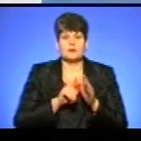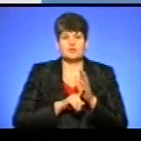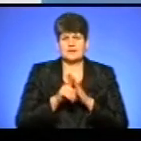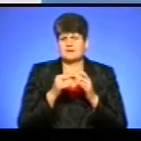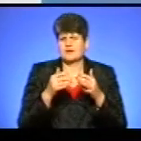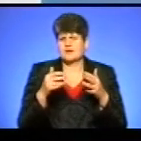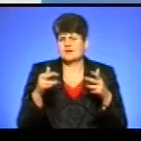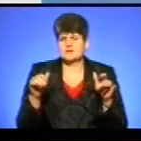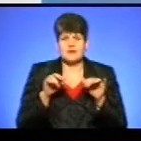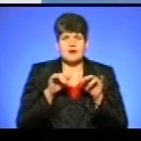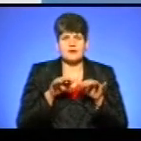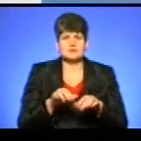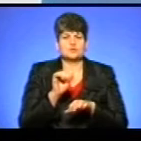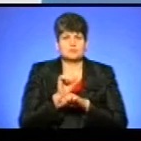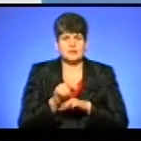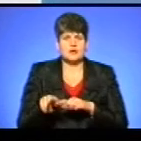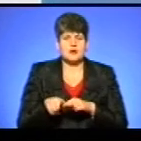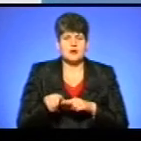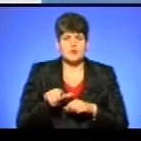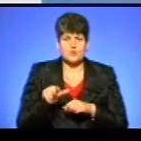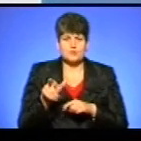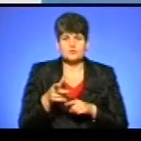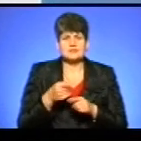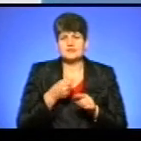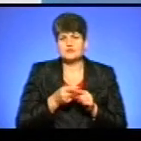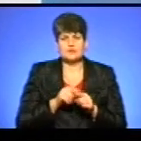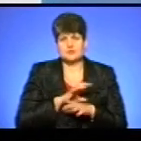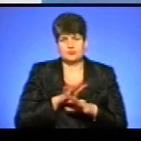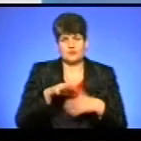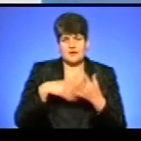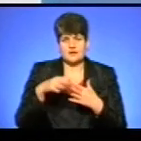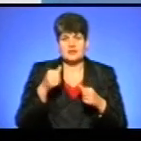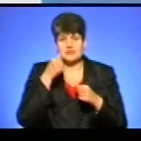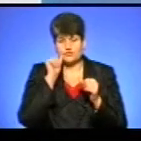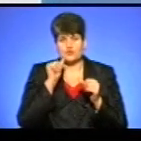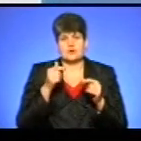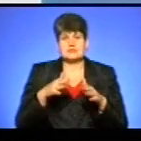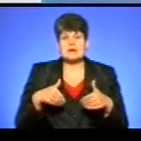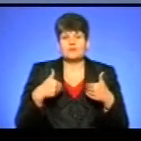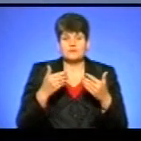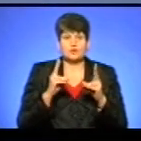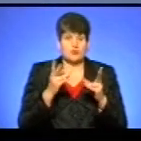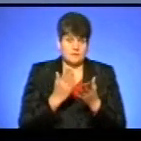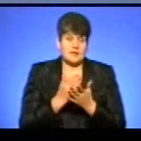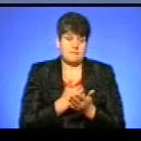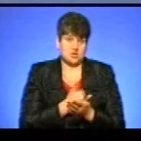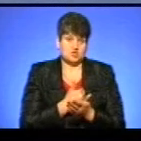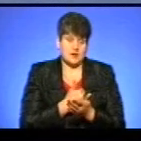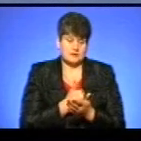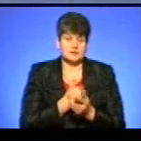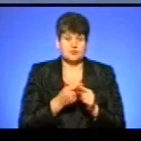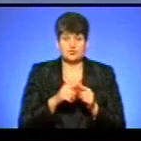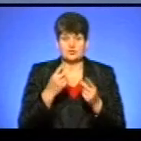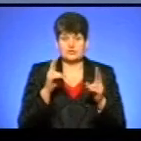акції перекриття руху, що це не призвело до хаосу в місті, я ще вчора запропонував всім публічно, що всі, хто має бажання на дану